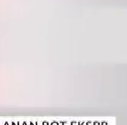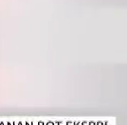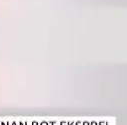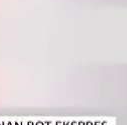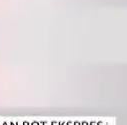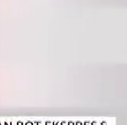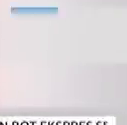foreign